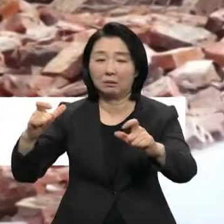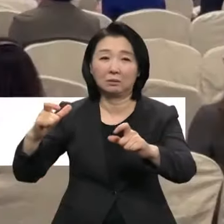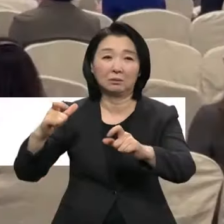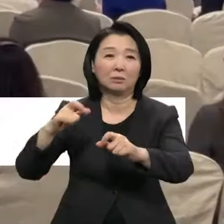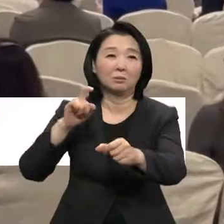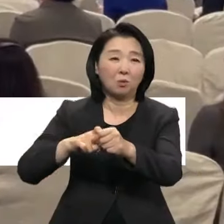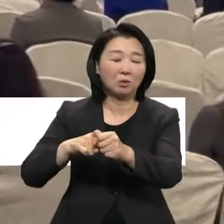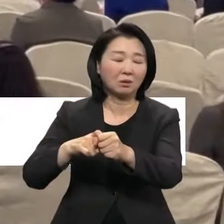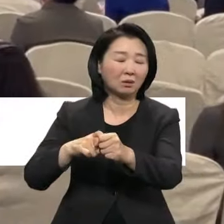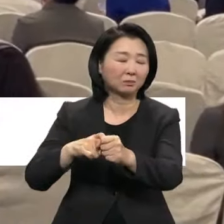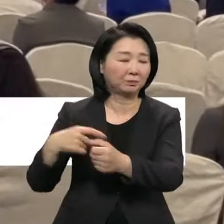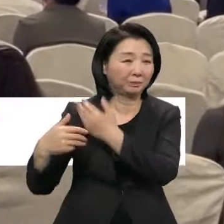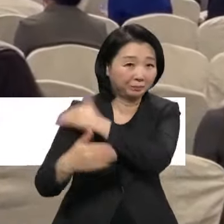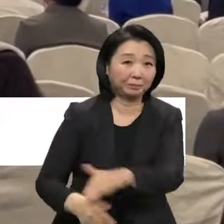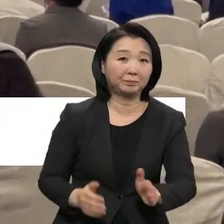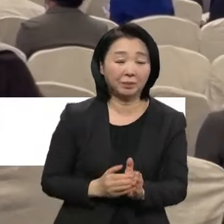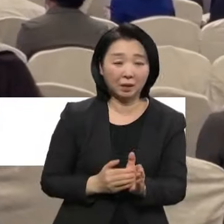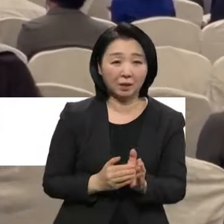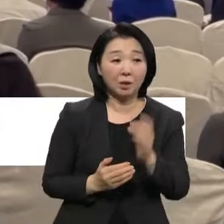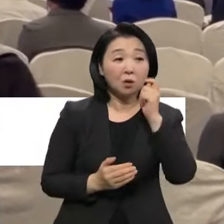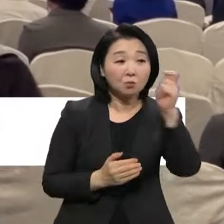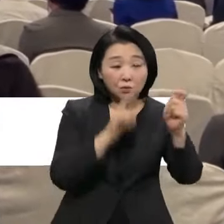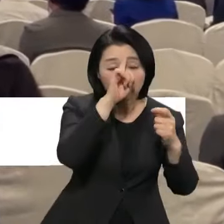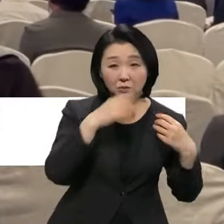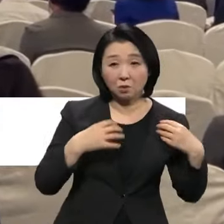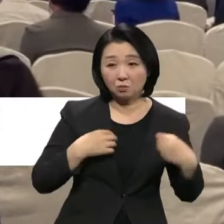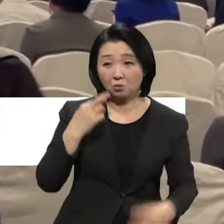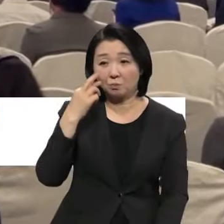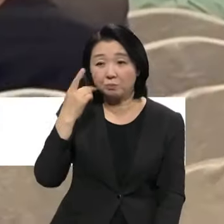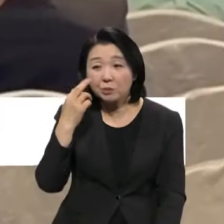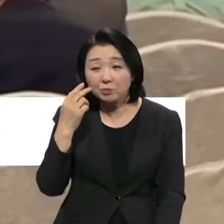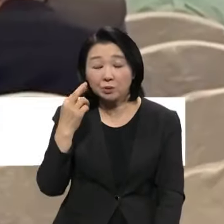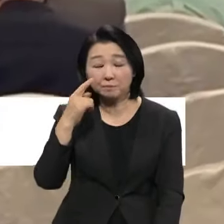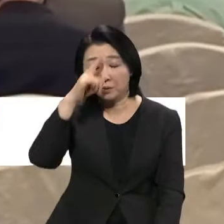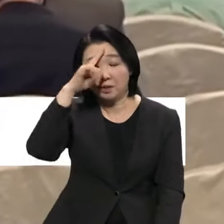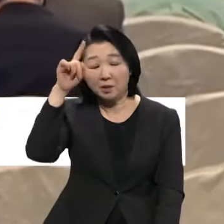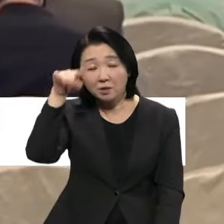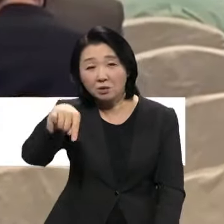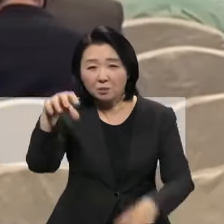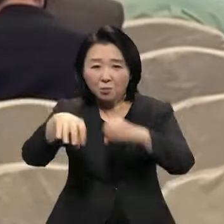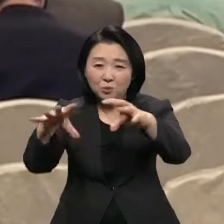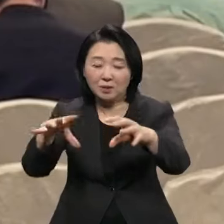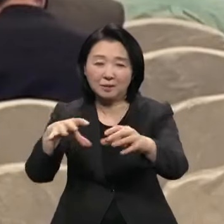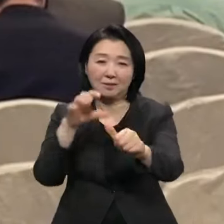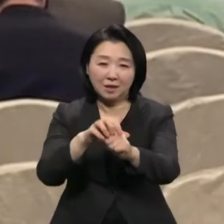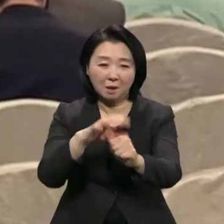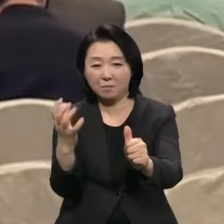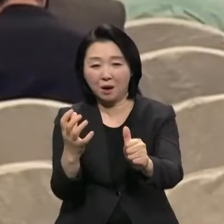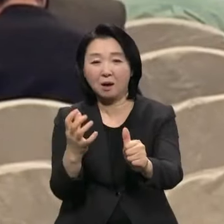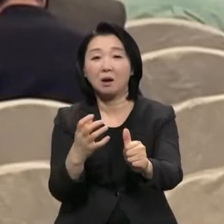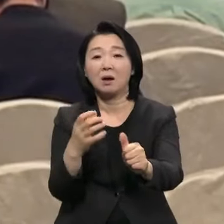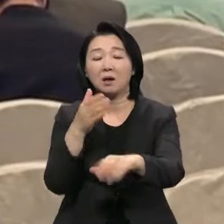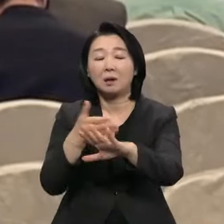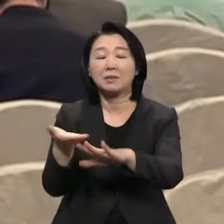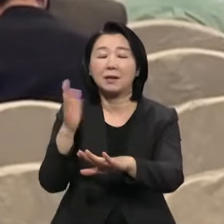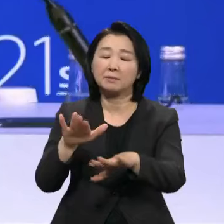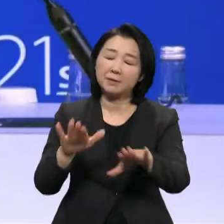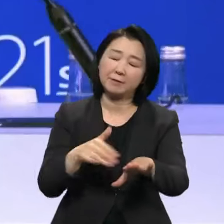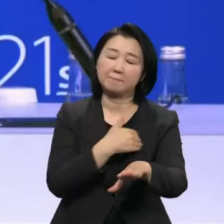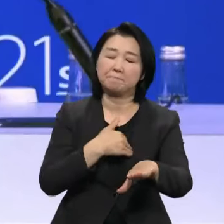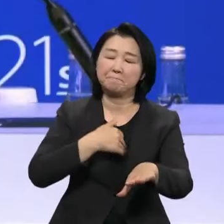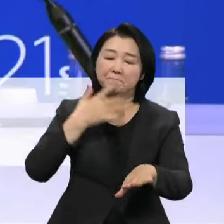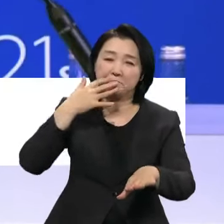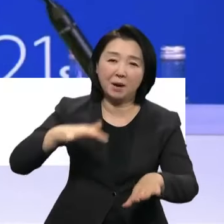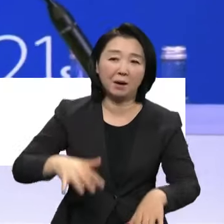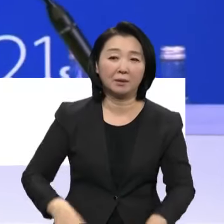러시아와서방간의전면전으로비화될수있다는